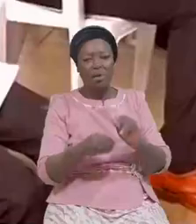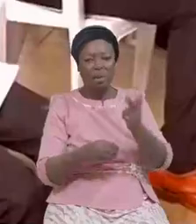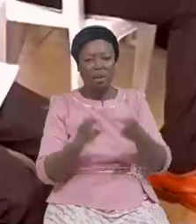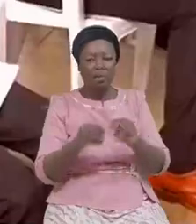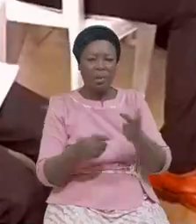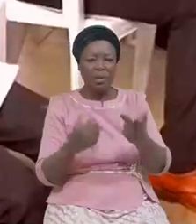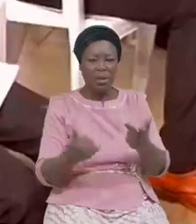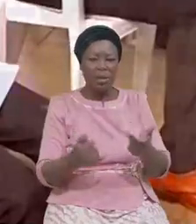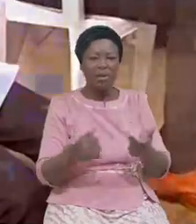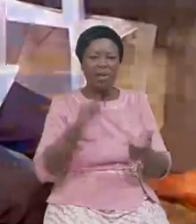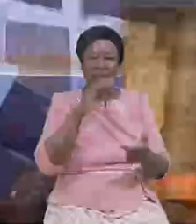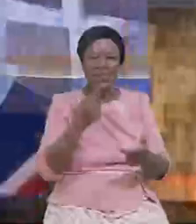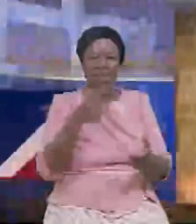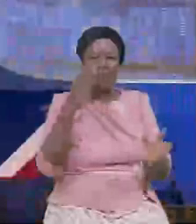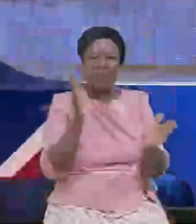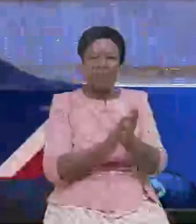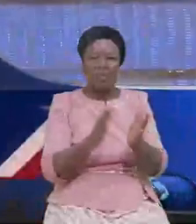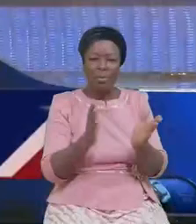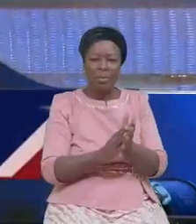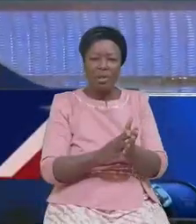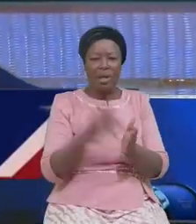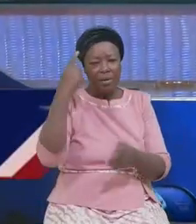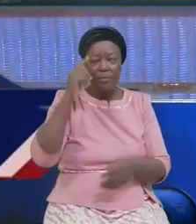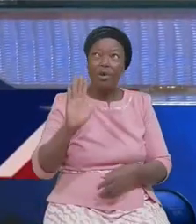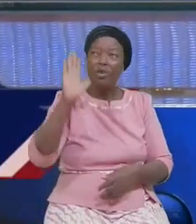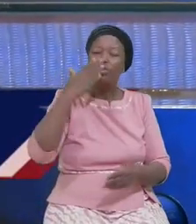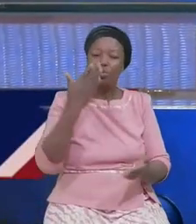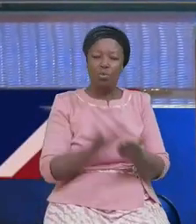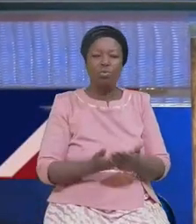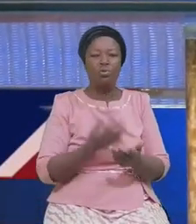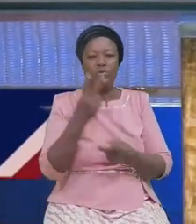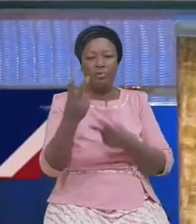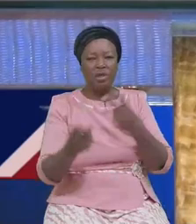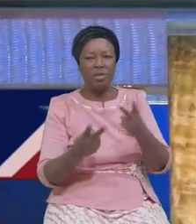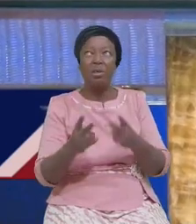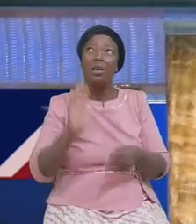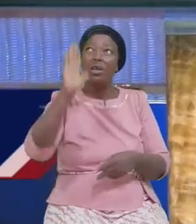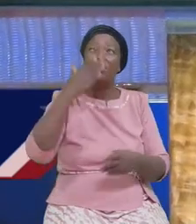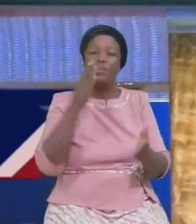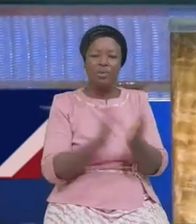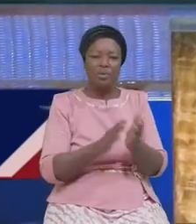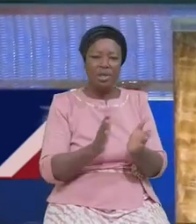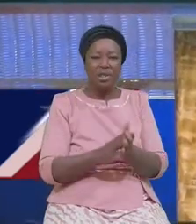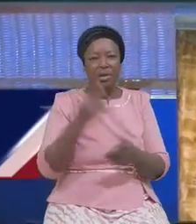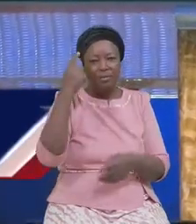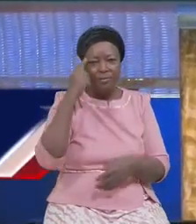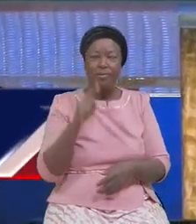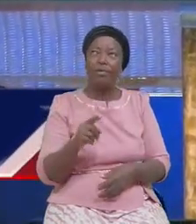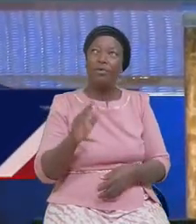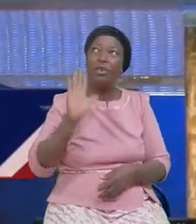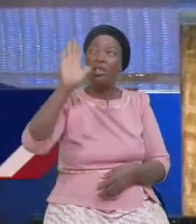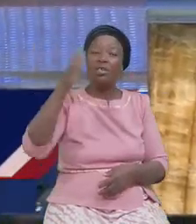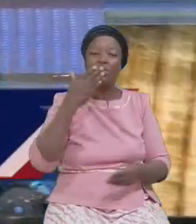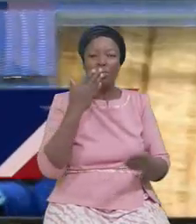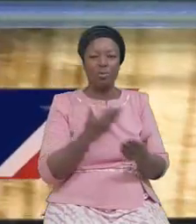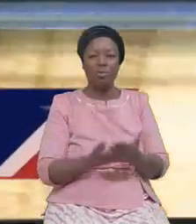Le petit point 3, c'est la louange pour sa bonne visitation. La louange pour sa bonne visitation.